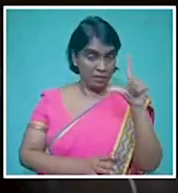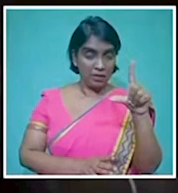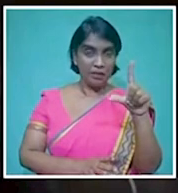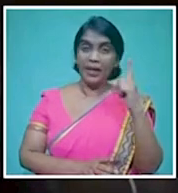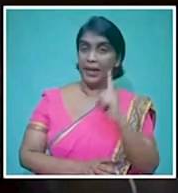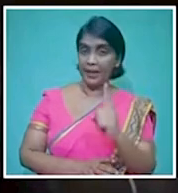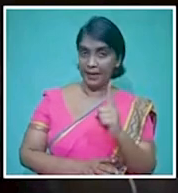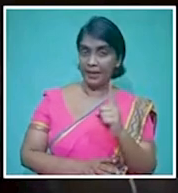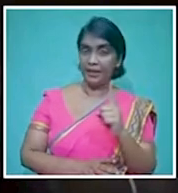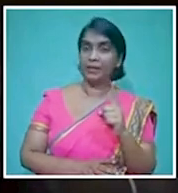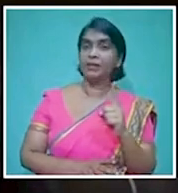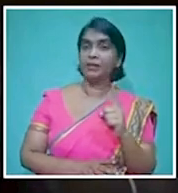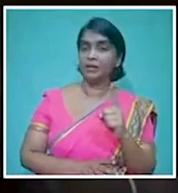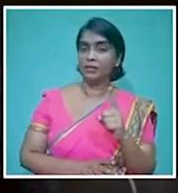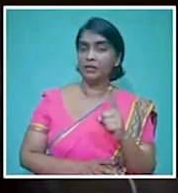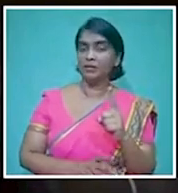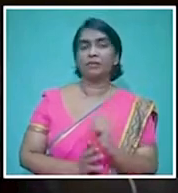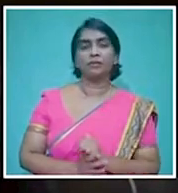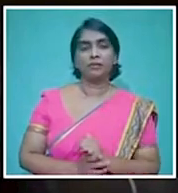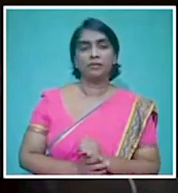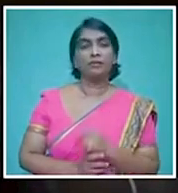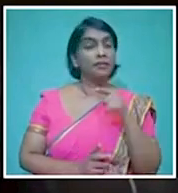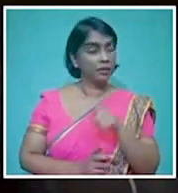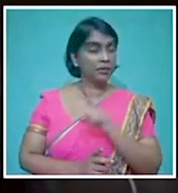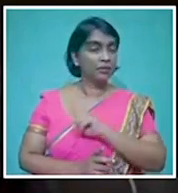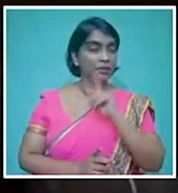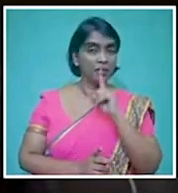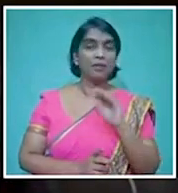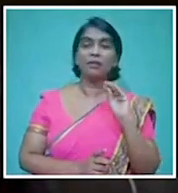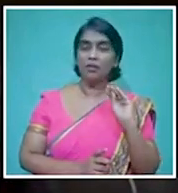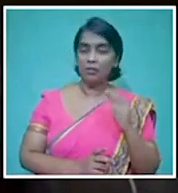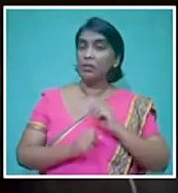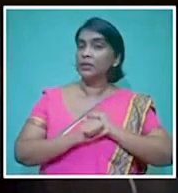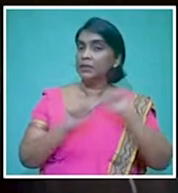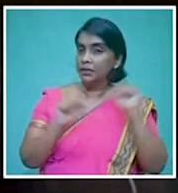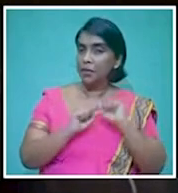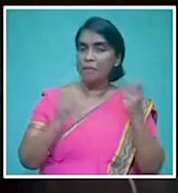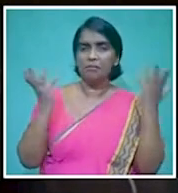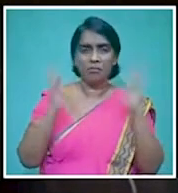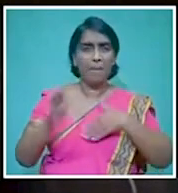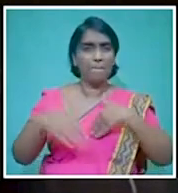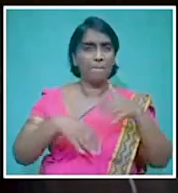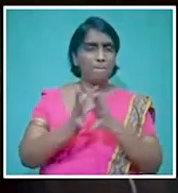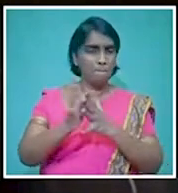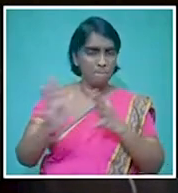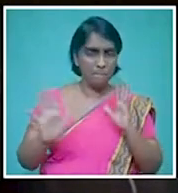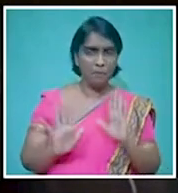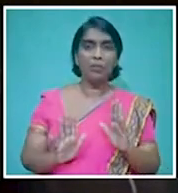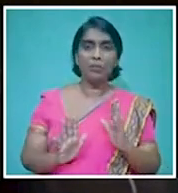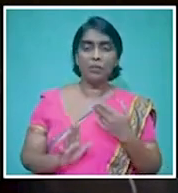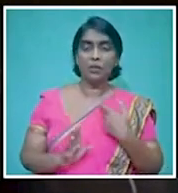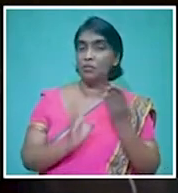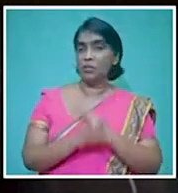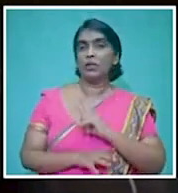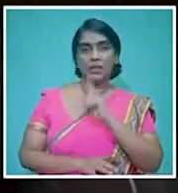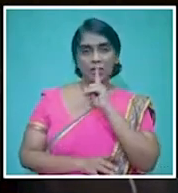77(1) කියන සෙක්ෂන් එක 90 එතන තියෙනවා යම් කිසි උද්ඝෝෂණයක් පෙළපාලියක් යන්න ඉස්සෙල්ලා දැනුම් දිය